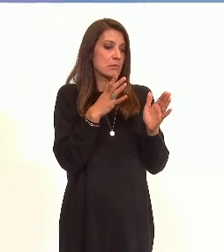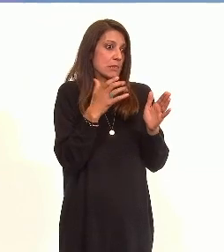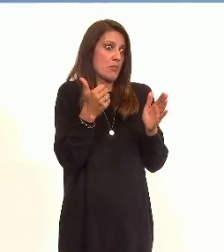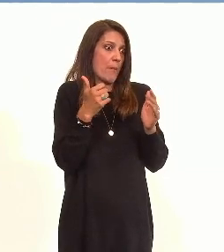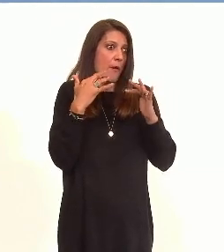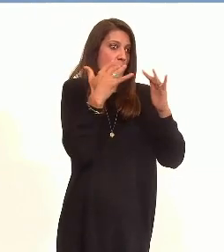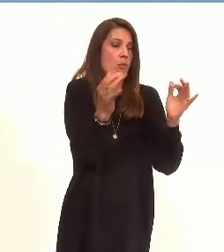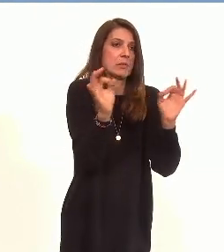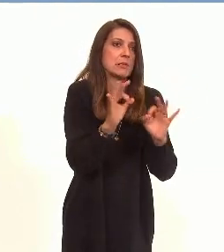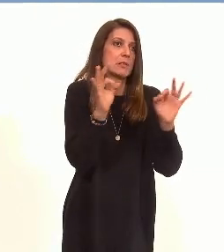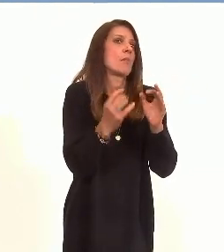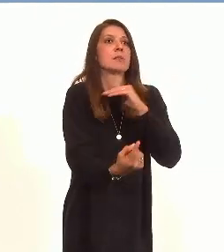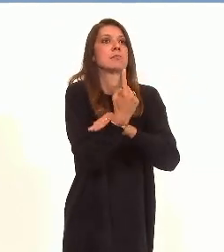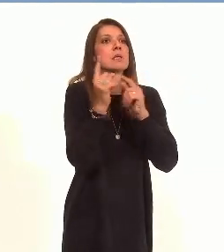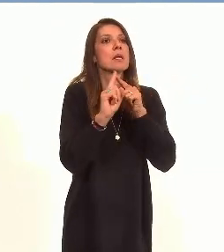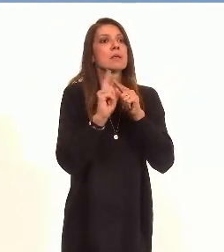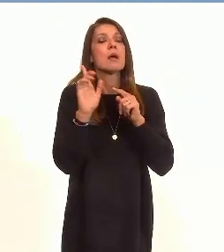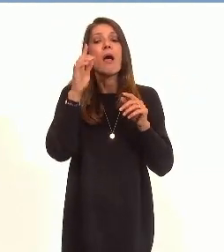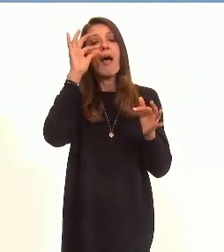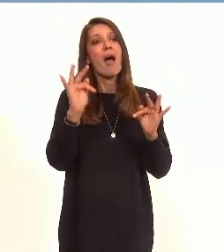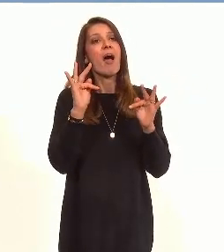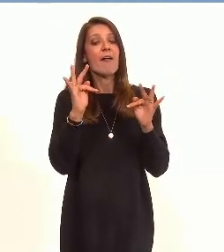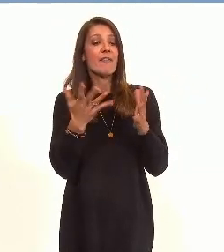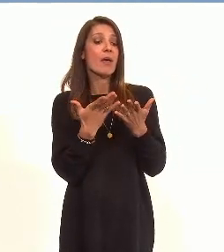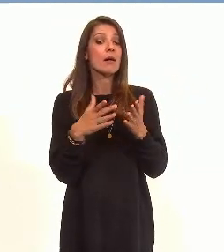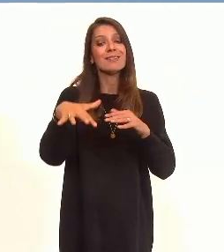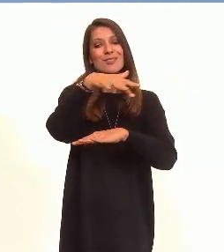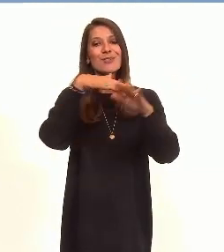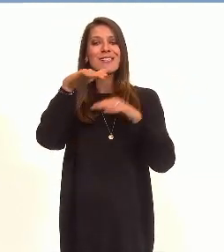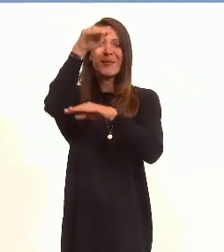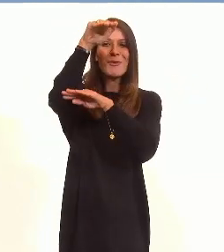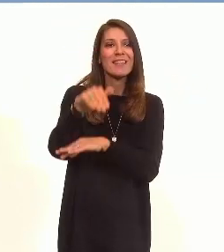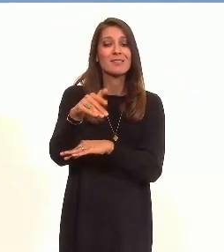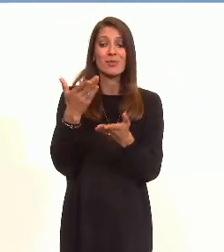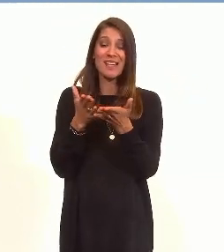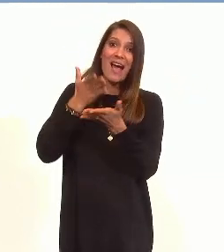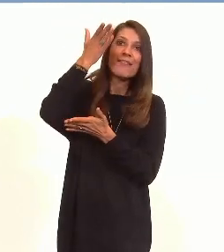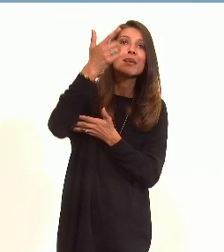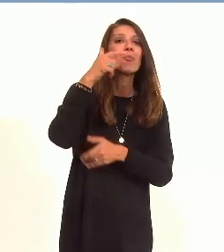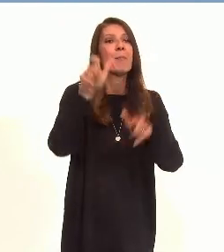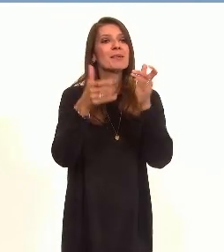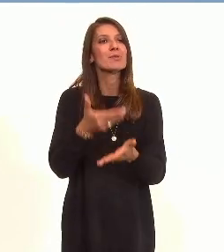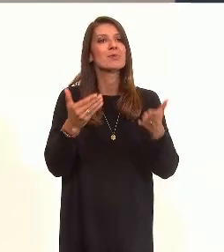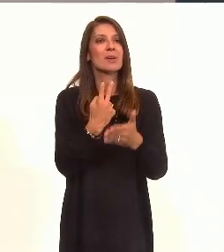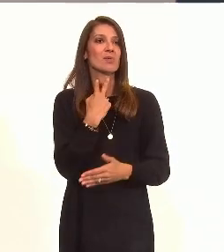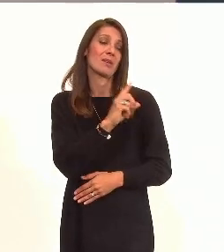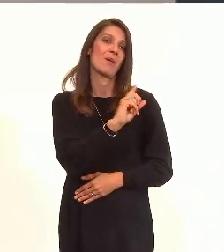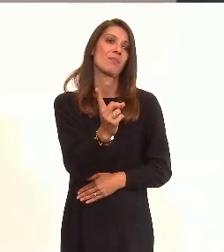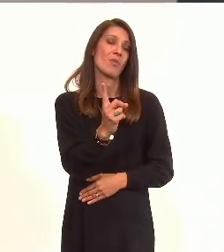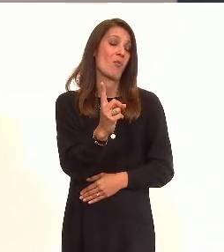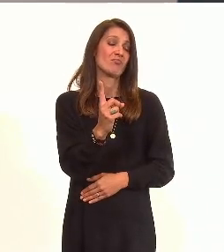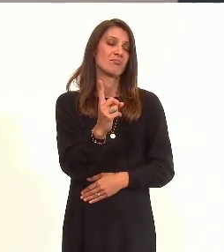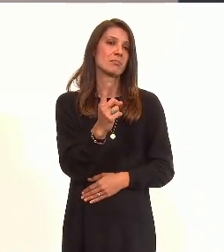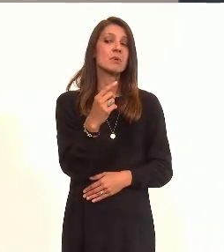donc, il est possible que ce ne soit pas dans le champ de la protection sociale que se joue l'avenir de la protection sociale. C'est pour ça qu'en 2021,